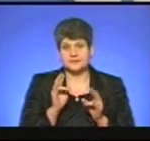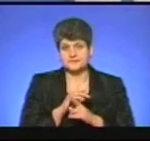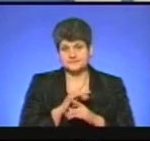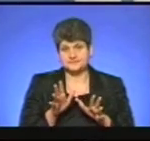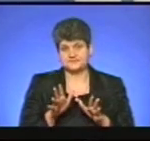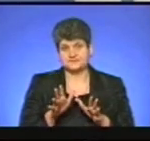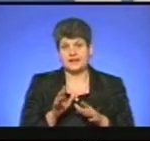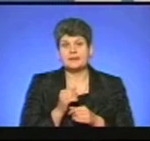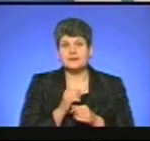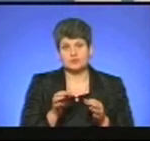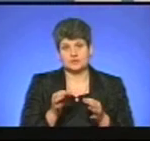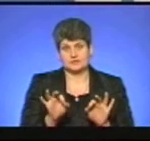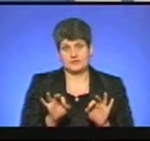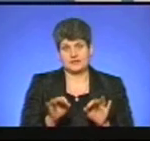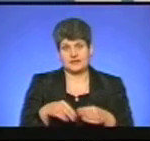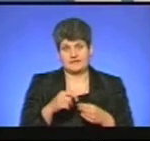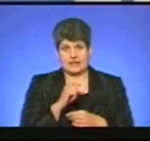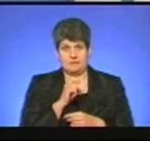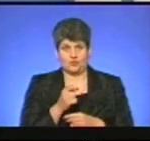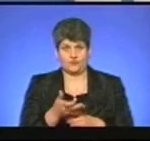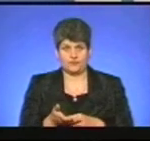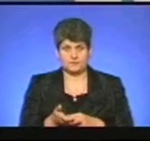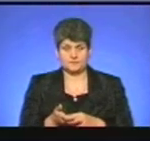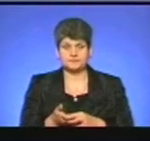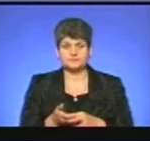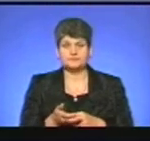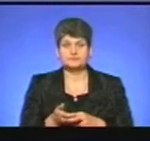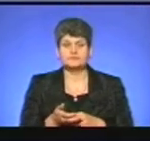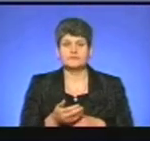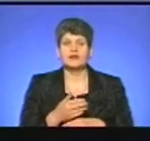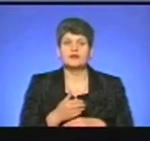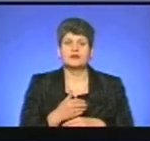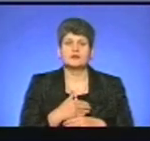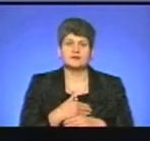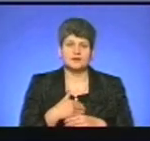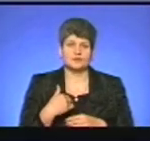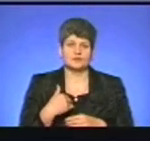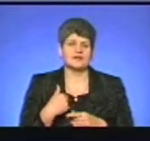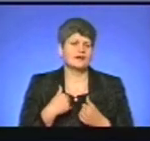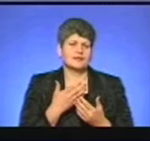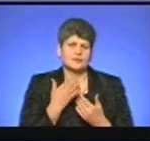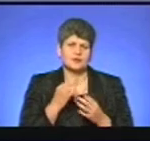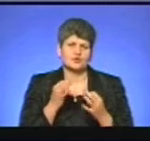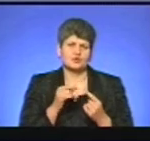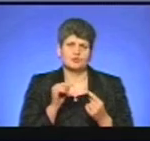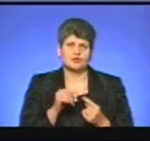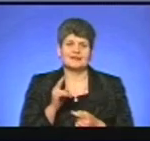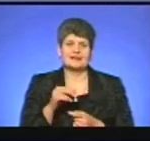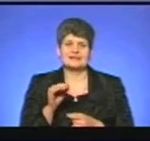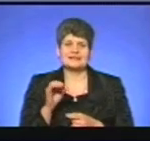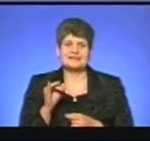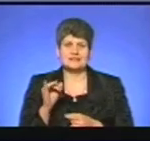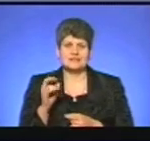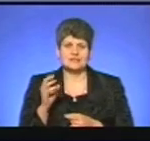до мікрофона не можна допускати. І ми не хочемо, щоб... Я не маю нічого проти Дізі і Винника,